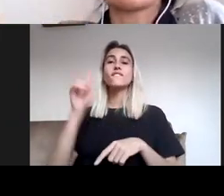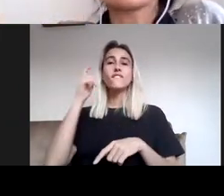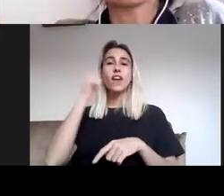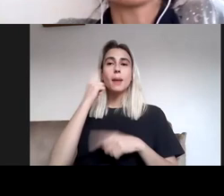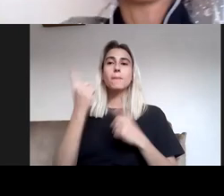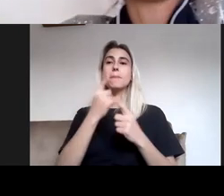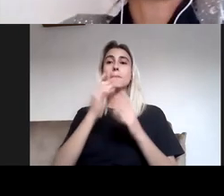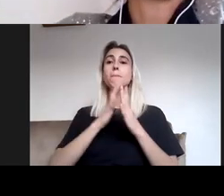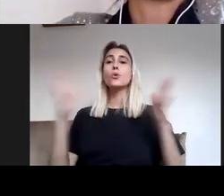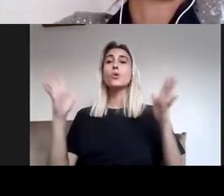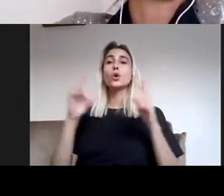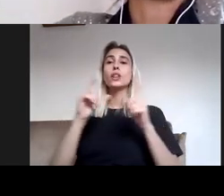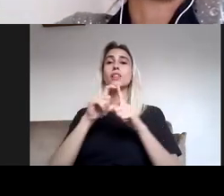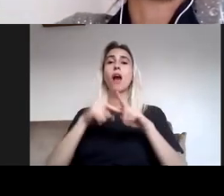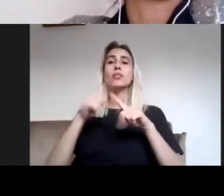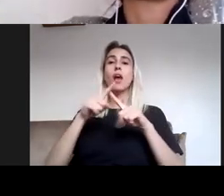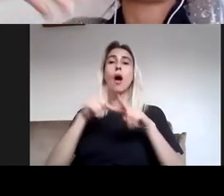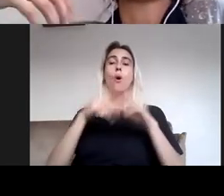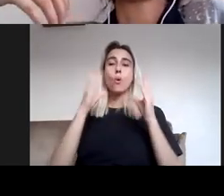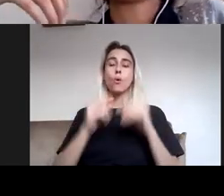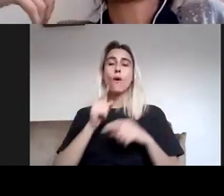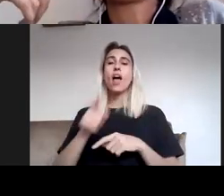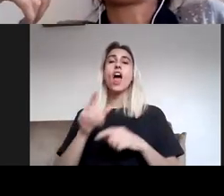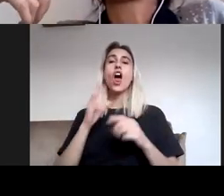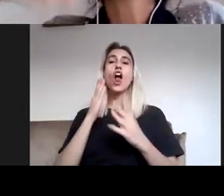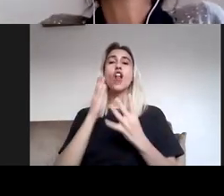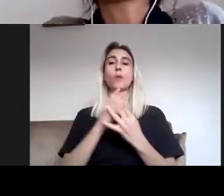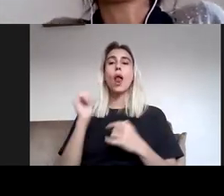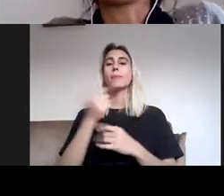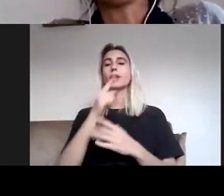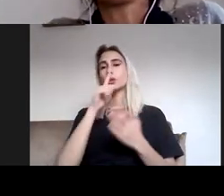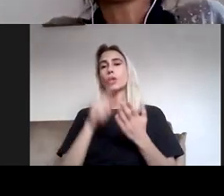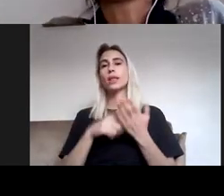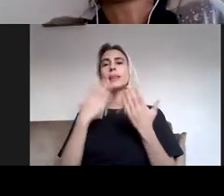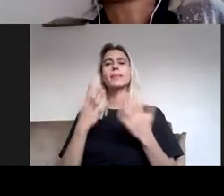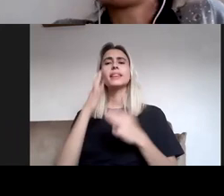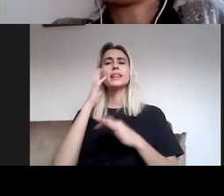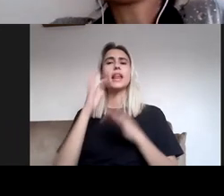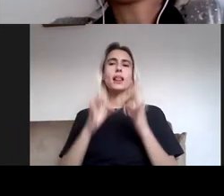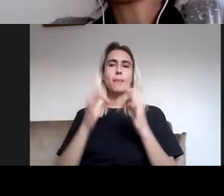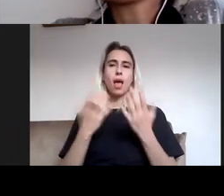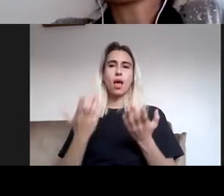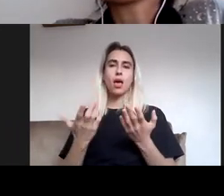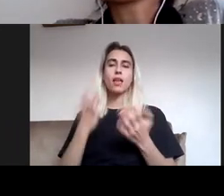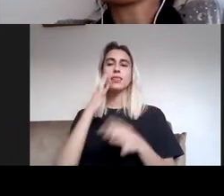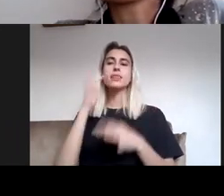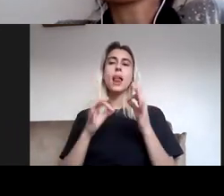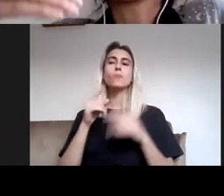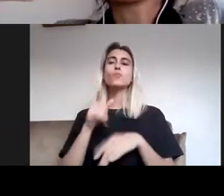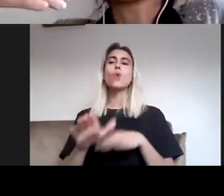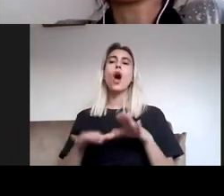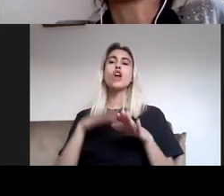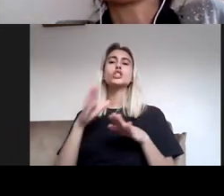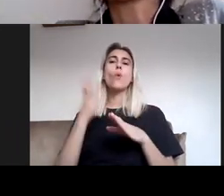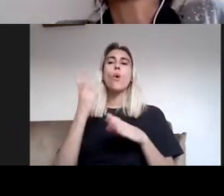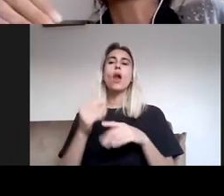olmaya başlıyor. Ve bu da yine erişilebilirlik için önemli bir nokta. Tabii ki denetleme. Denetlemede şu aşamada mevcut durum